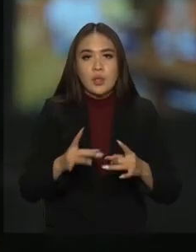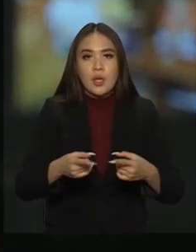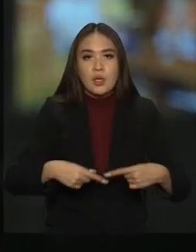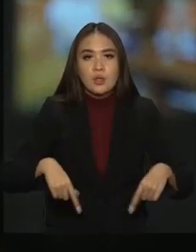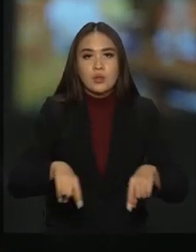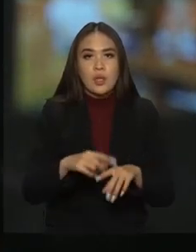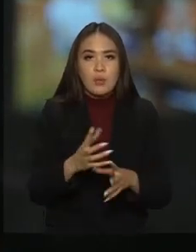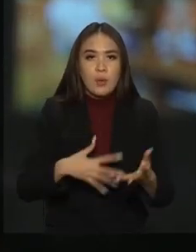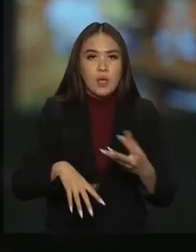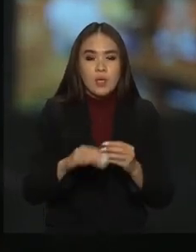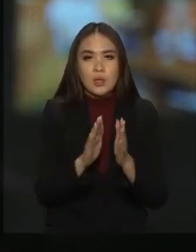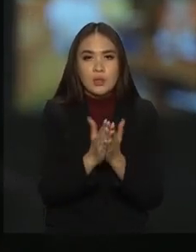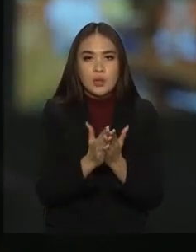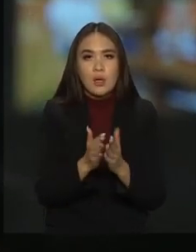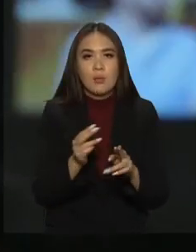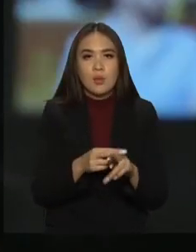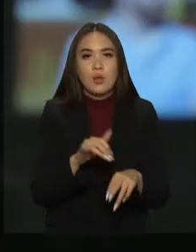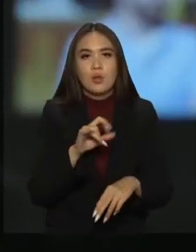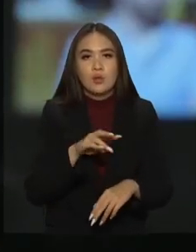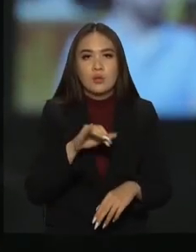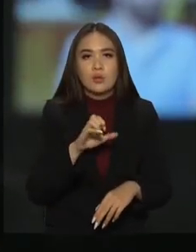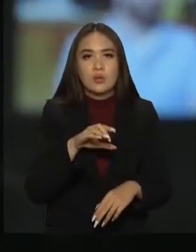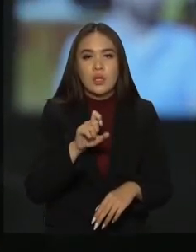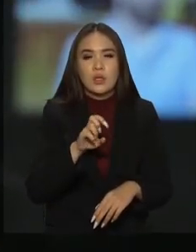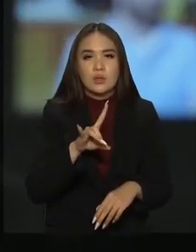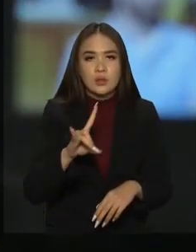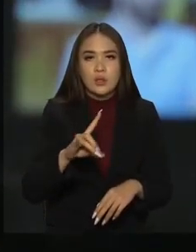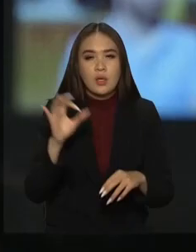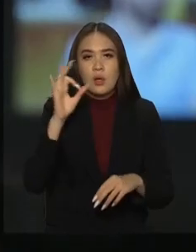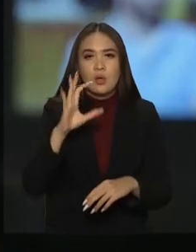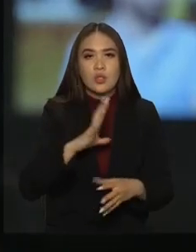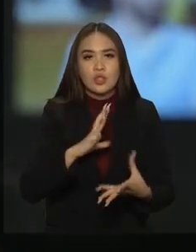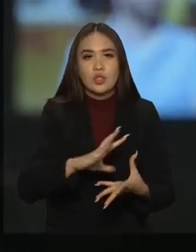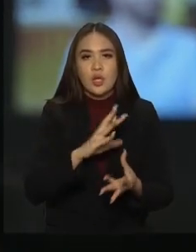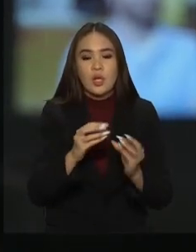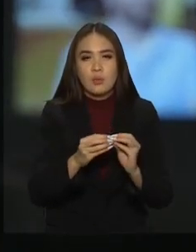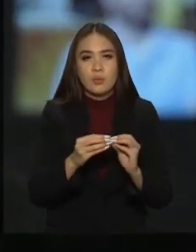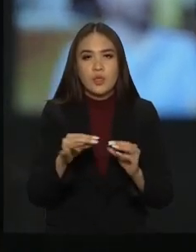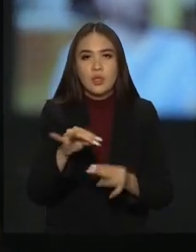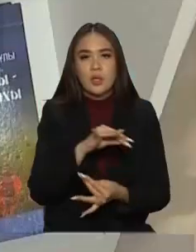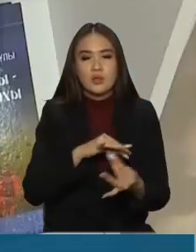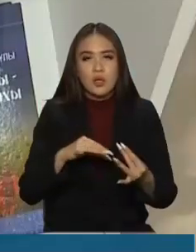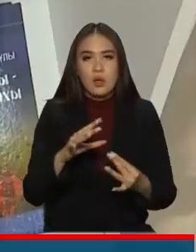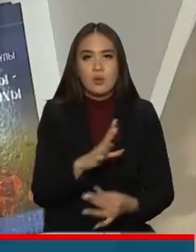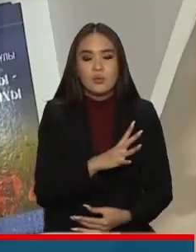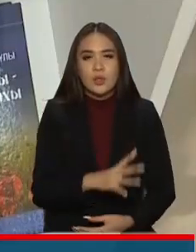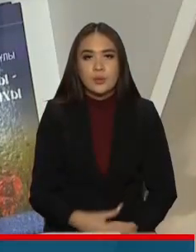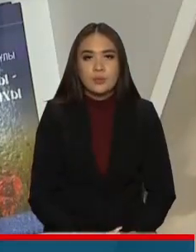Ulutaudağı barlıq kitapkanalarda ұлт ұстазы Ахмет Байтұрсынов тақырыбында жалпы облыстық дәріс өткізілді.